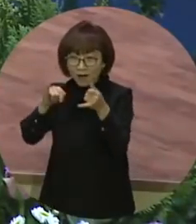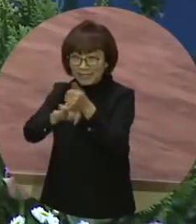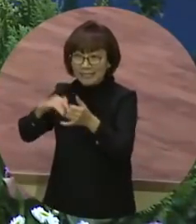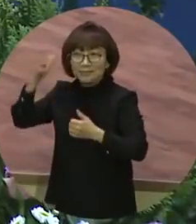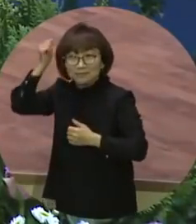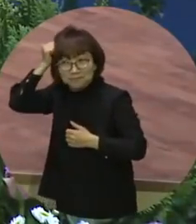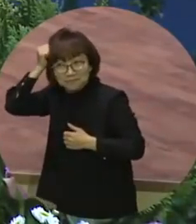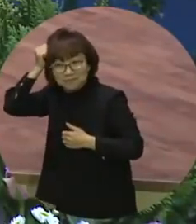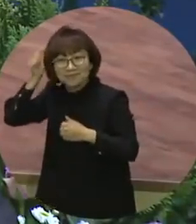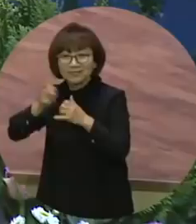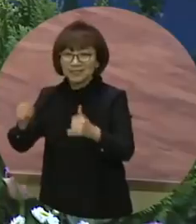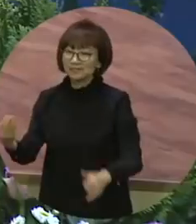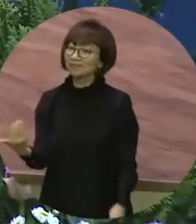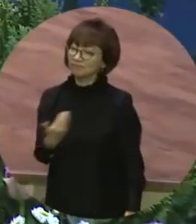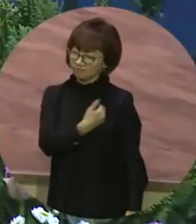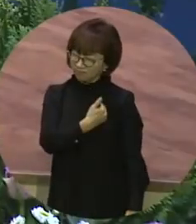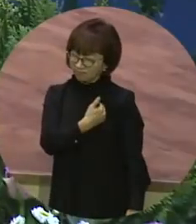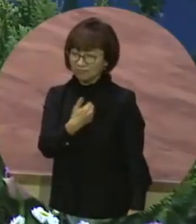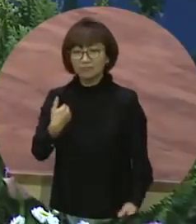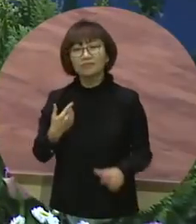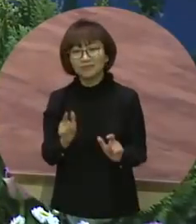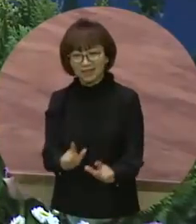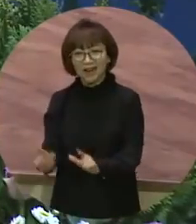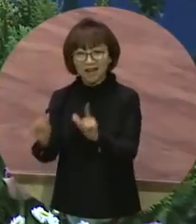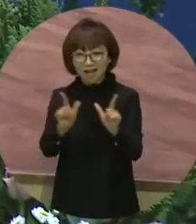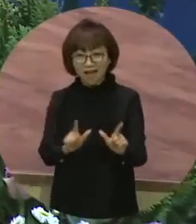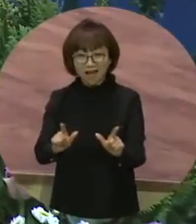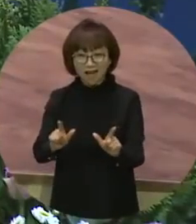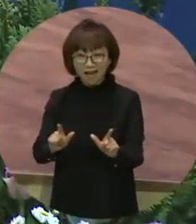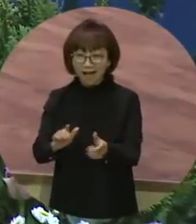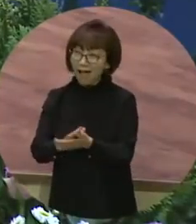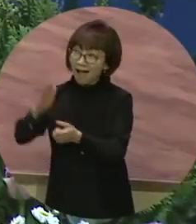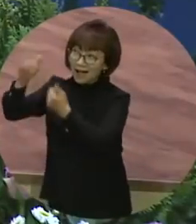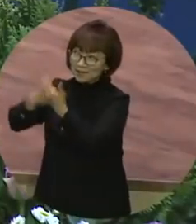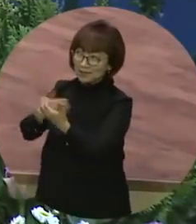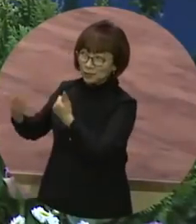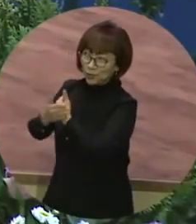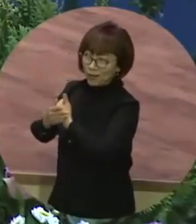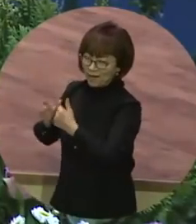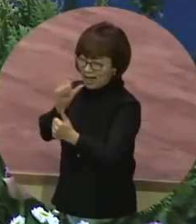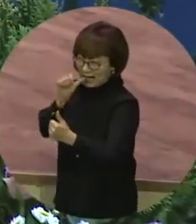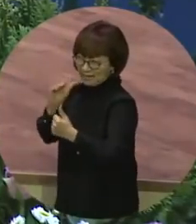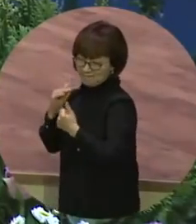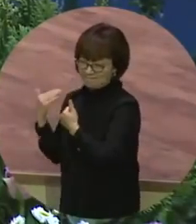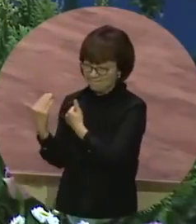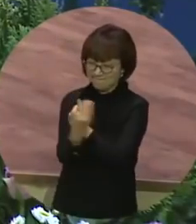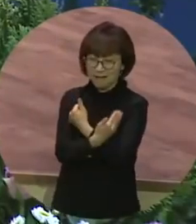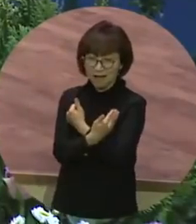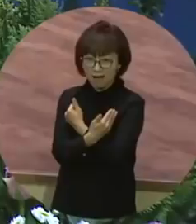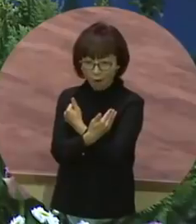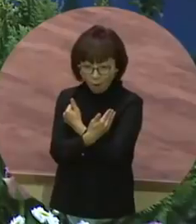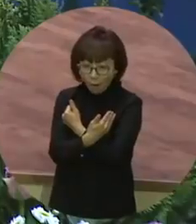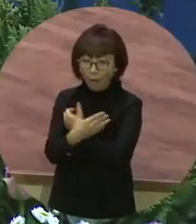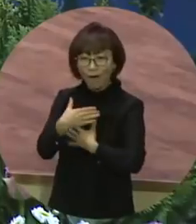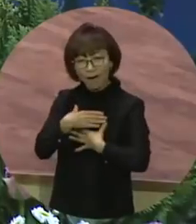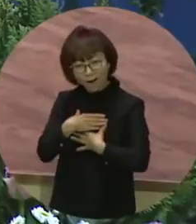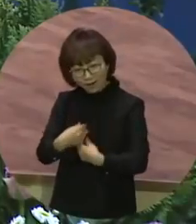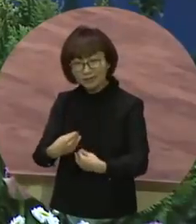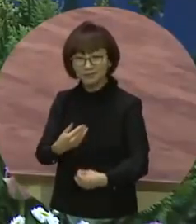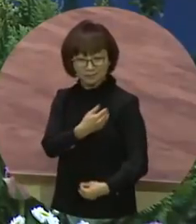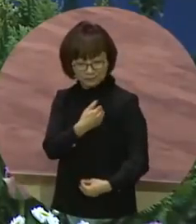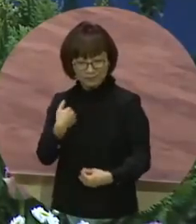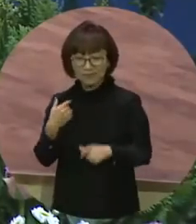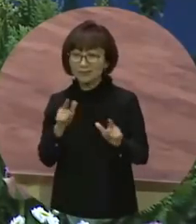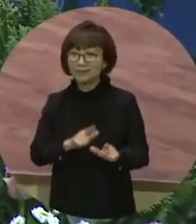상당히 당당합니다. 하나님의 방패를 믿고 사니까. 여호와 하나님께서 친히 방패가 되어